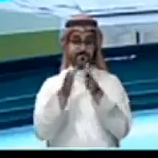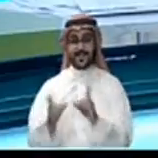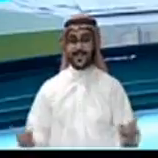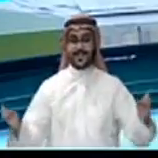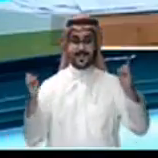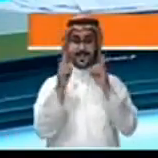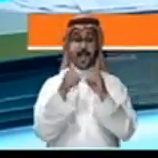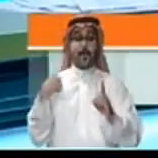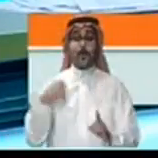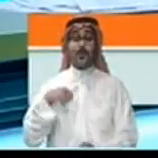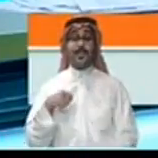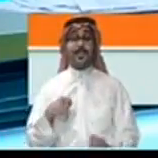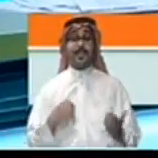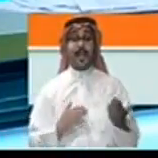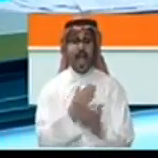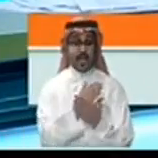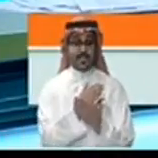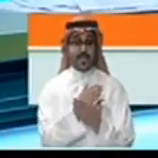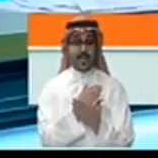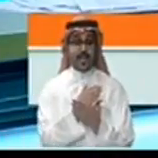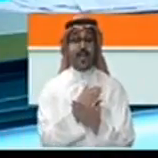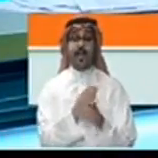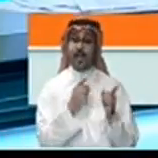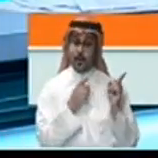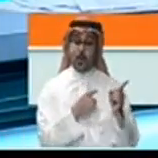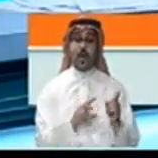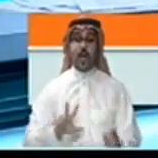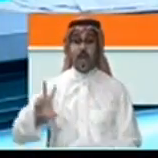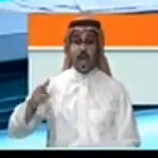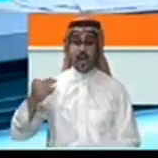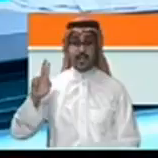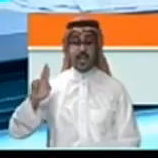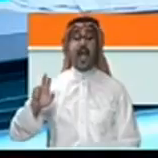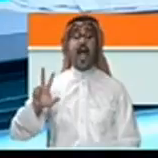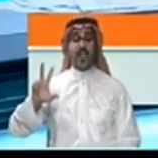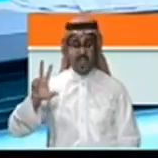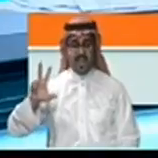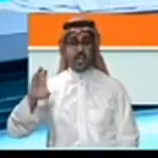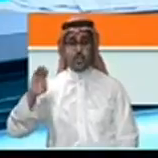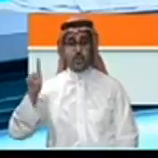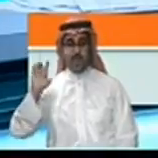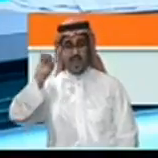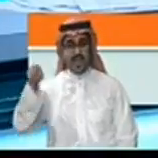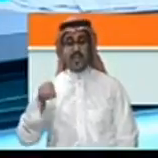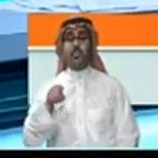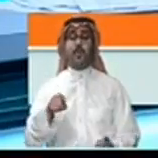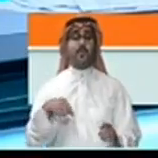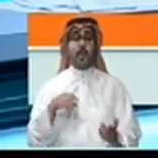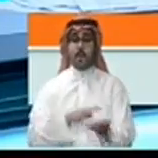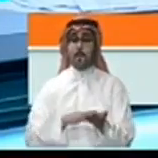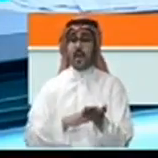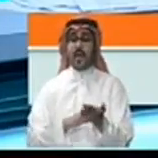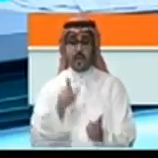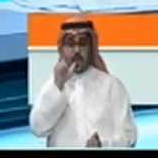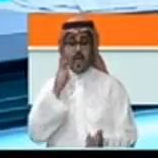استقبل وزير الدولة للشؤون الخارجية وعضو مجلس الوزراء الأستاذ عادل الجبير في مكتبه بديوان وزارة الخارجية